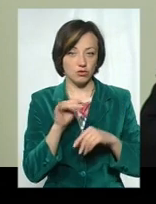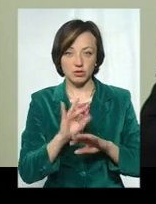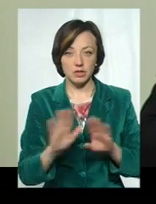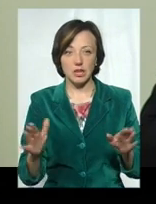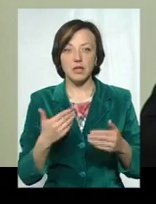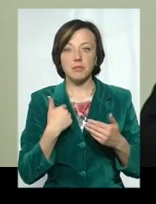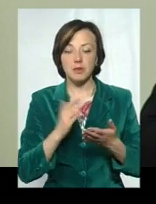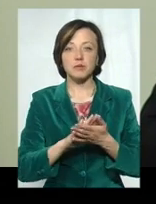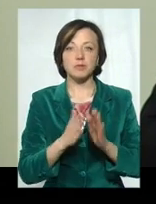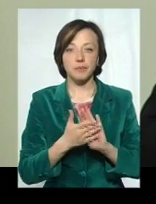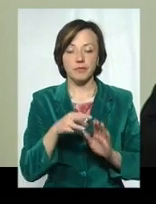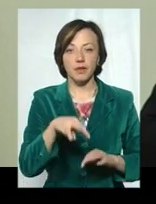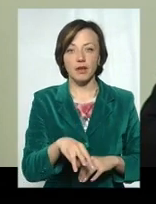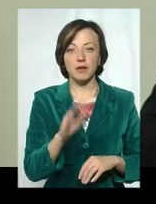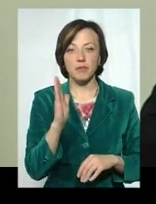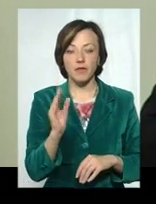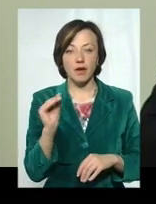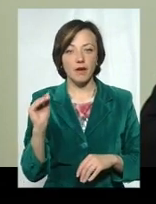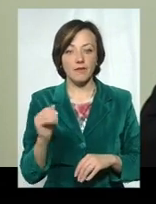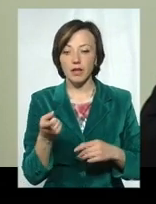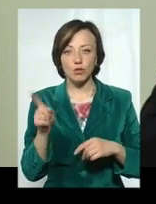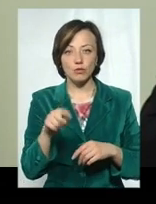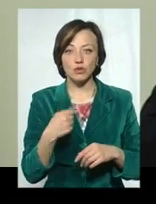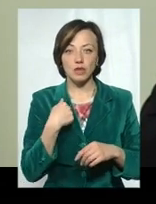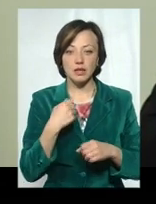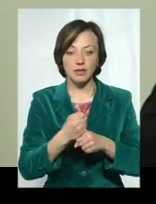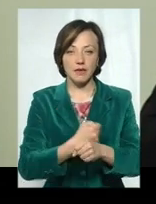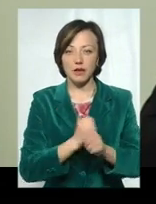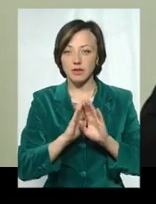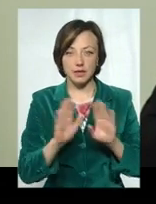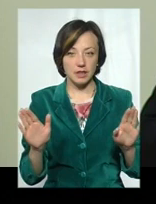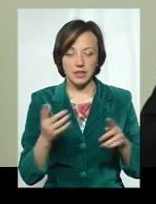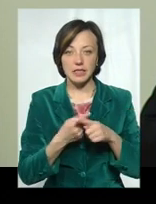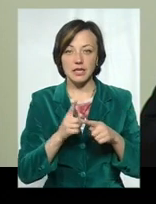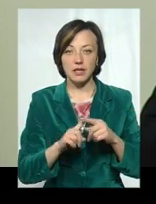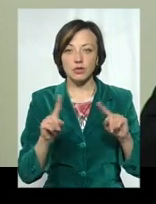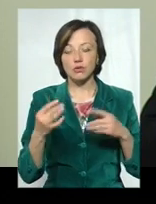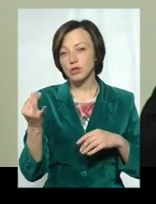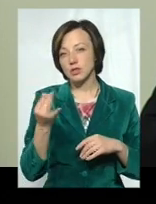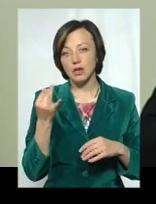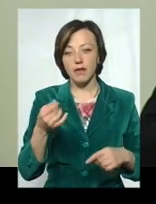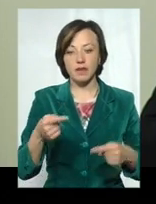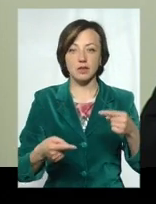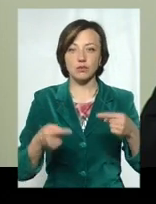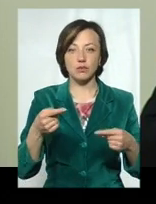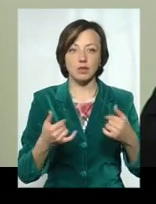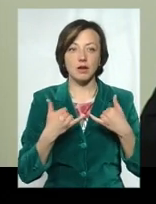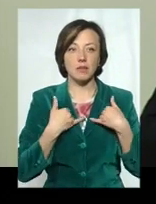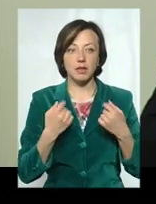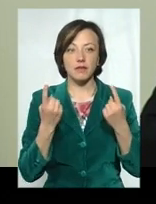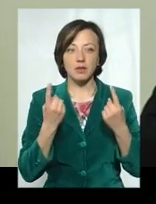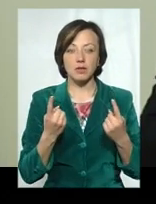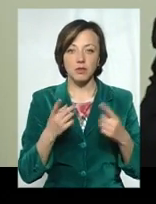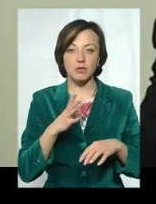з МВФ. Не тому, що він нам щось нав'язував. Це була дуже цікава дискусія. Для мене це було